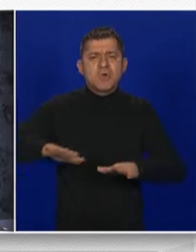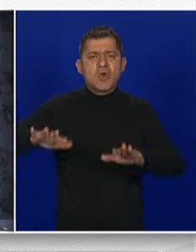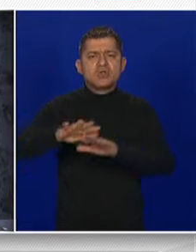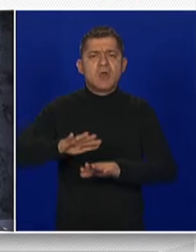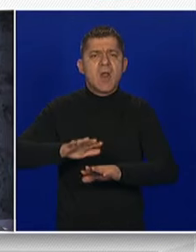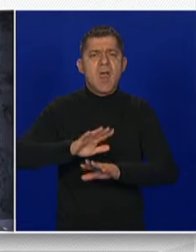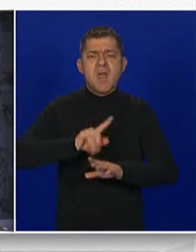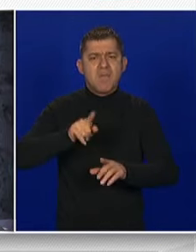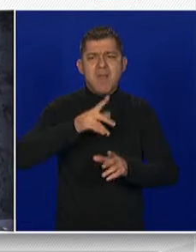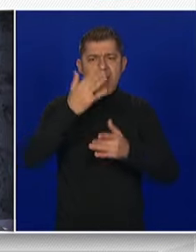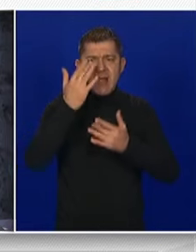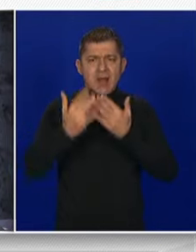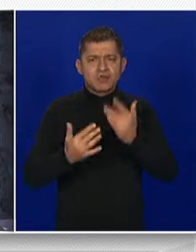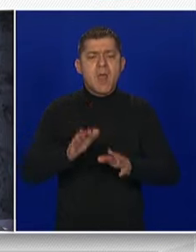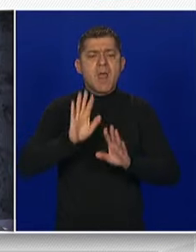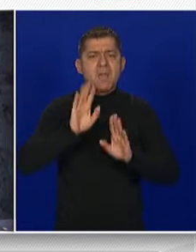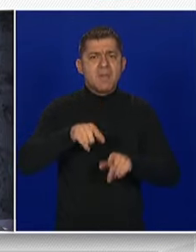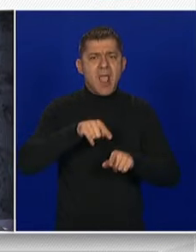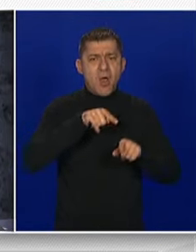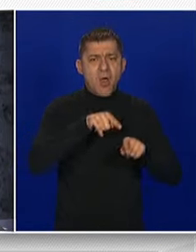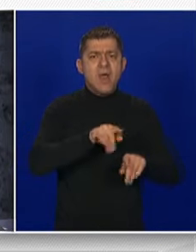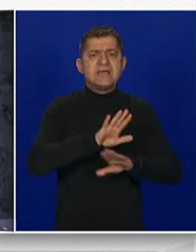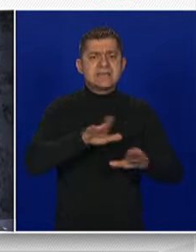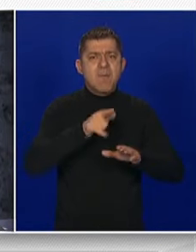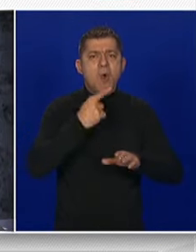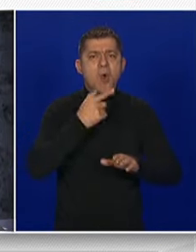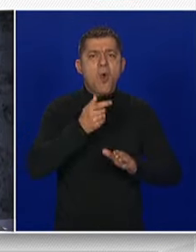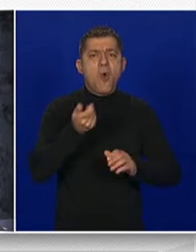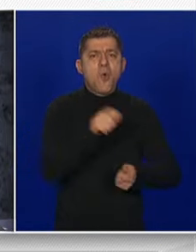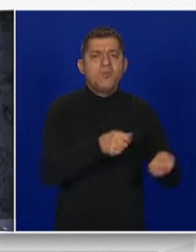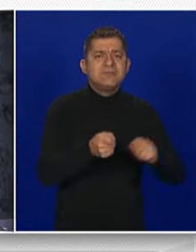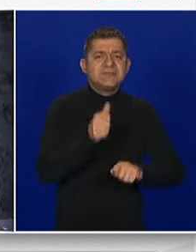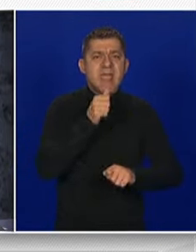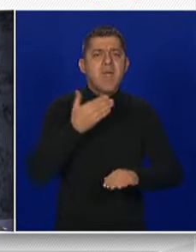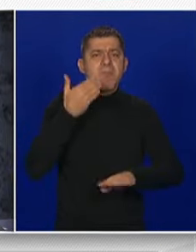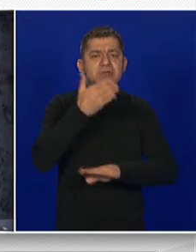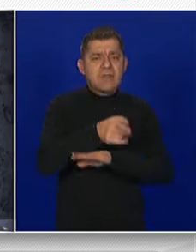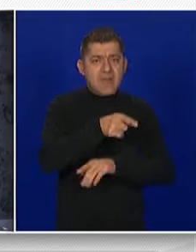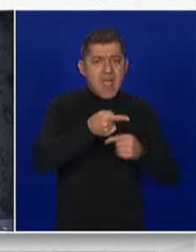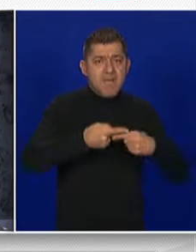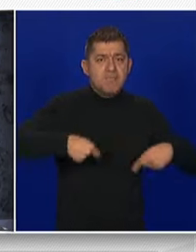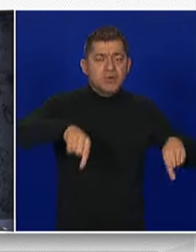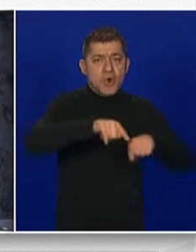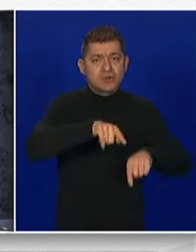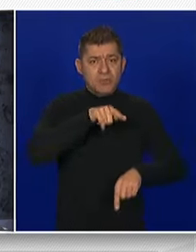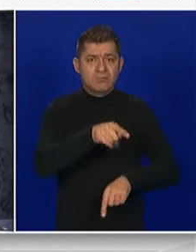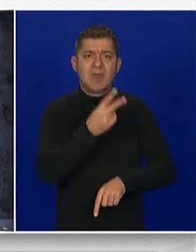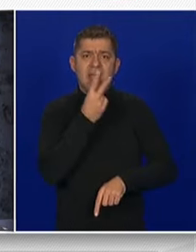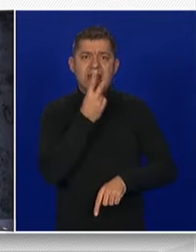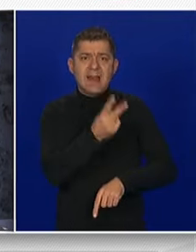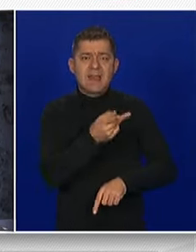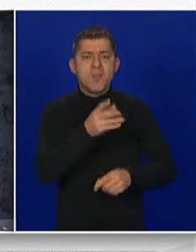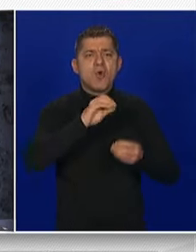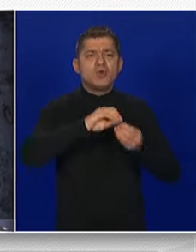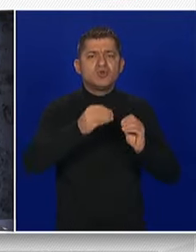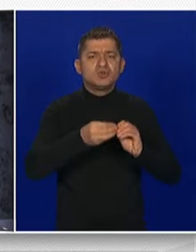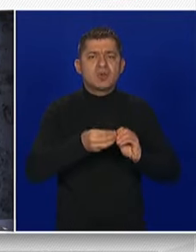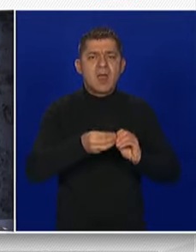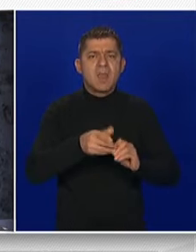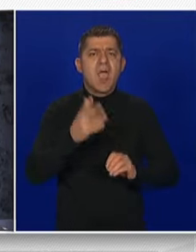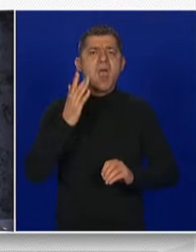koji nisu dostupni za kupce, odnosno posjetitelje. U tom smislu